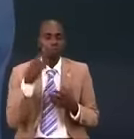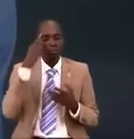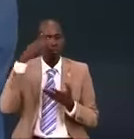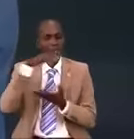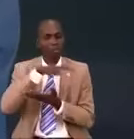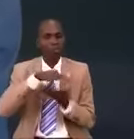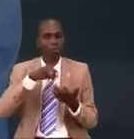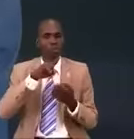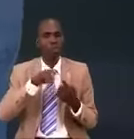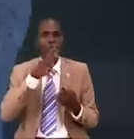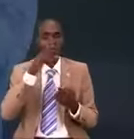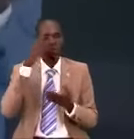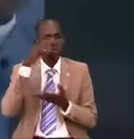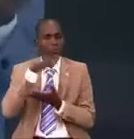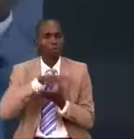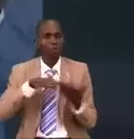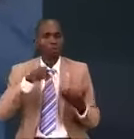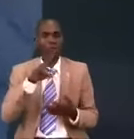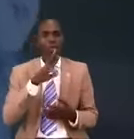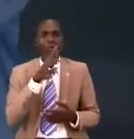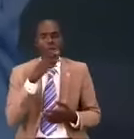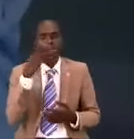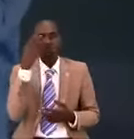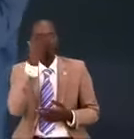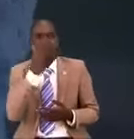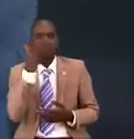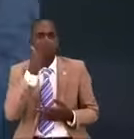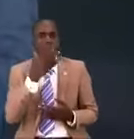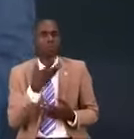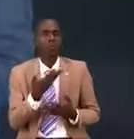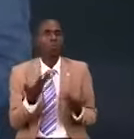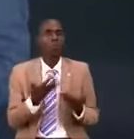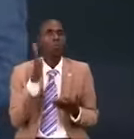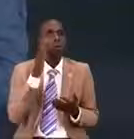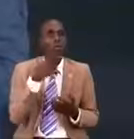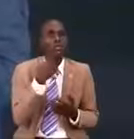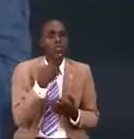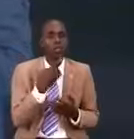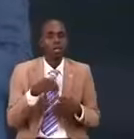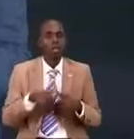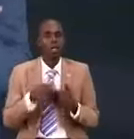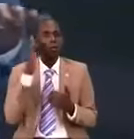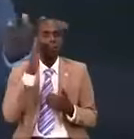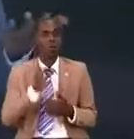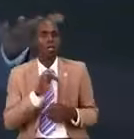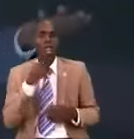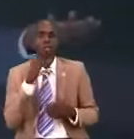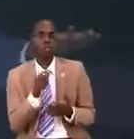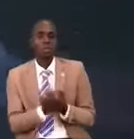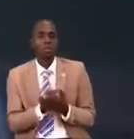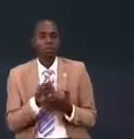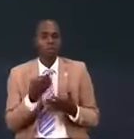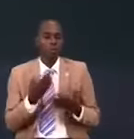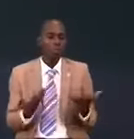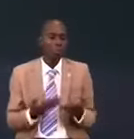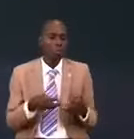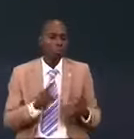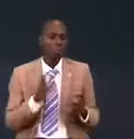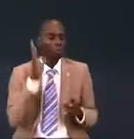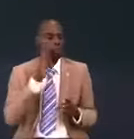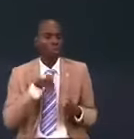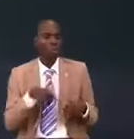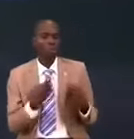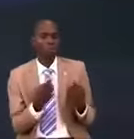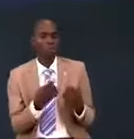sauvé comment dire ceci que dans quelle région aller qu'est-ce que quel est le premier âge j'ai oublié c'est quoi le deuxième élément j'ai oublié tu as